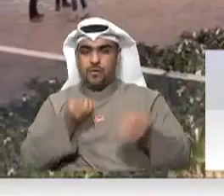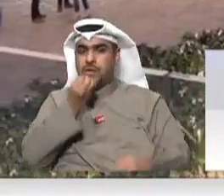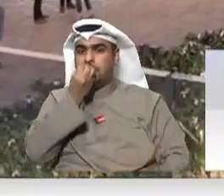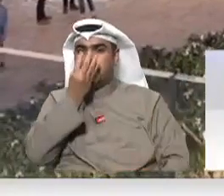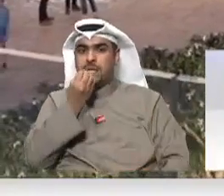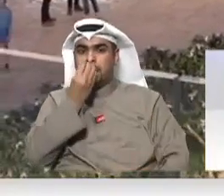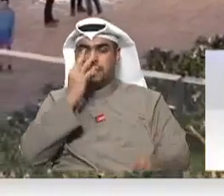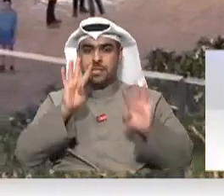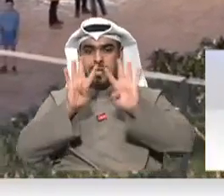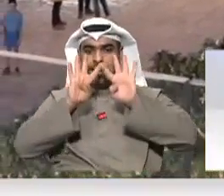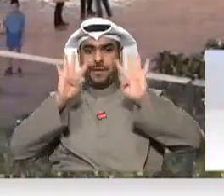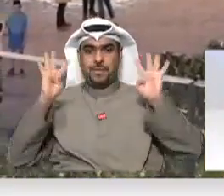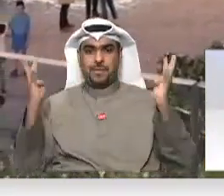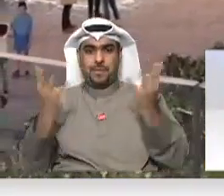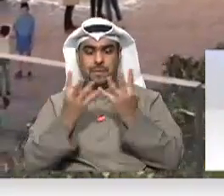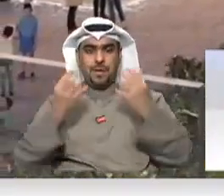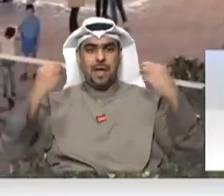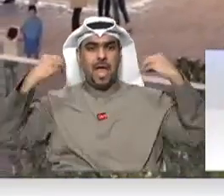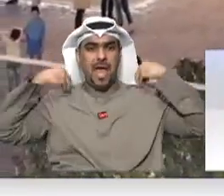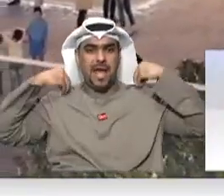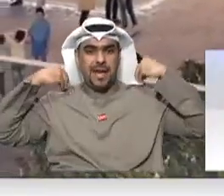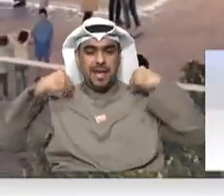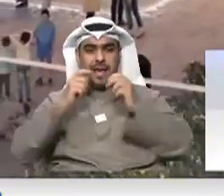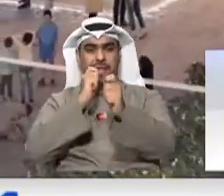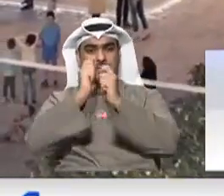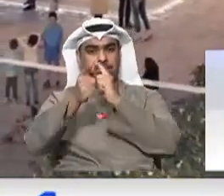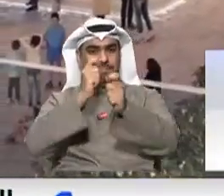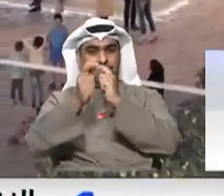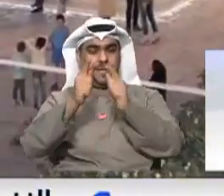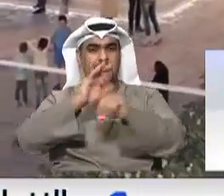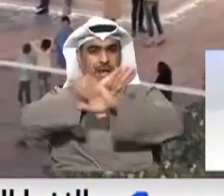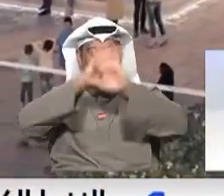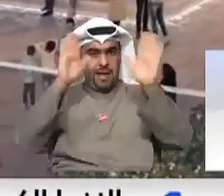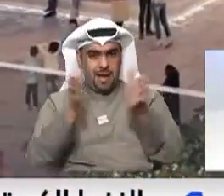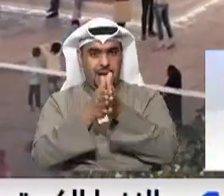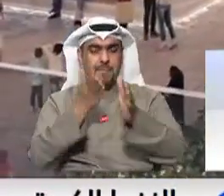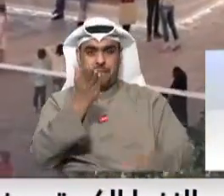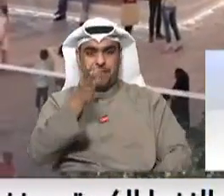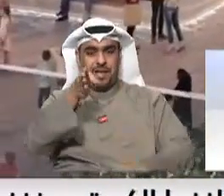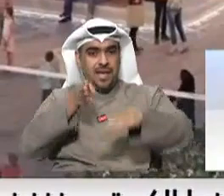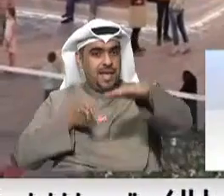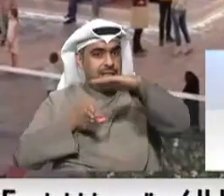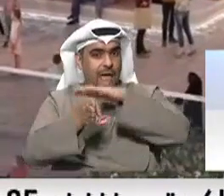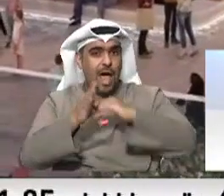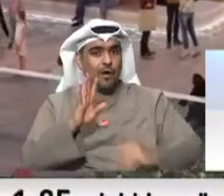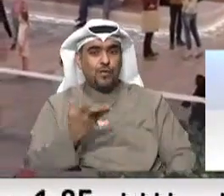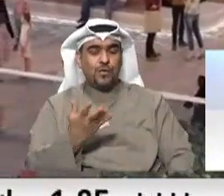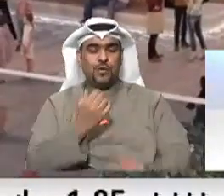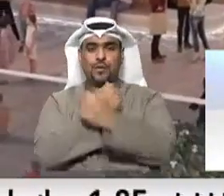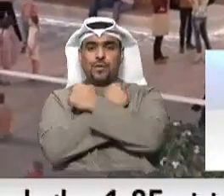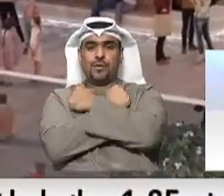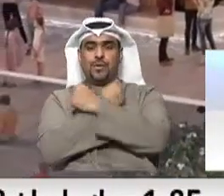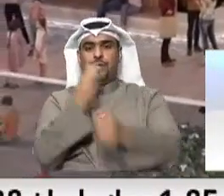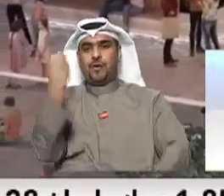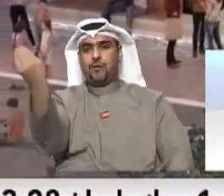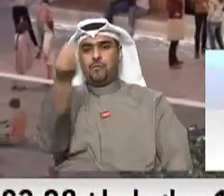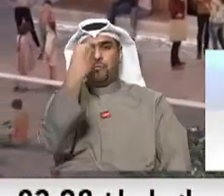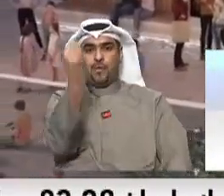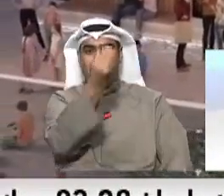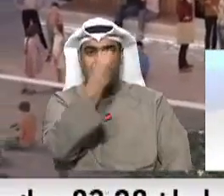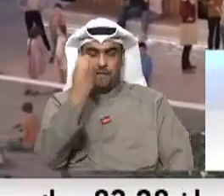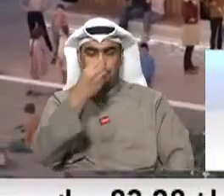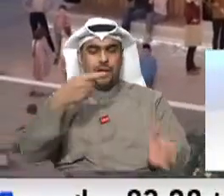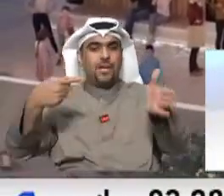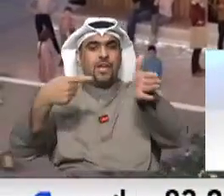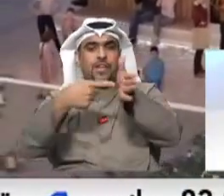الصحيه والرياضيه والانشطه المجتمعيه كما سيضم متحفا مبتكرا وجامعه متخصصه في